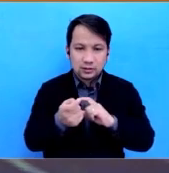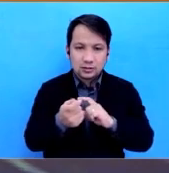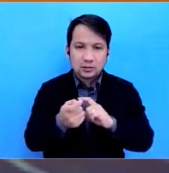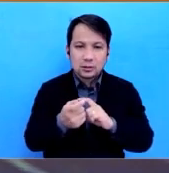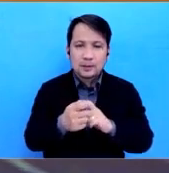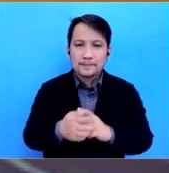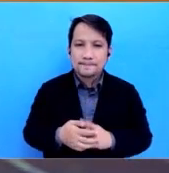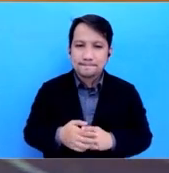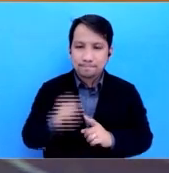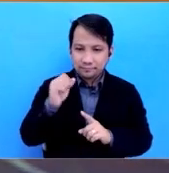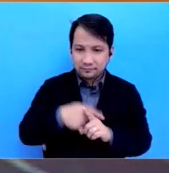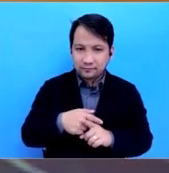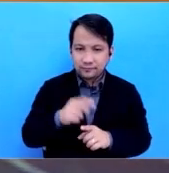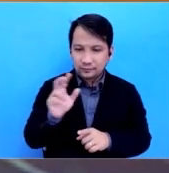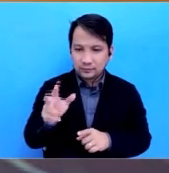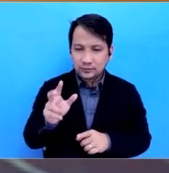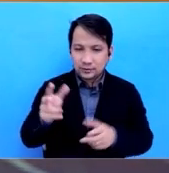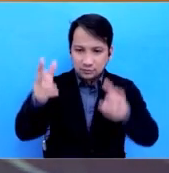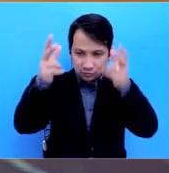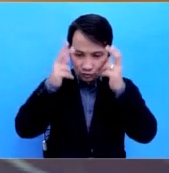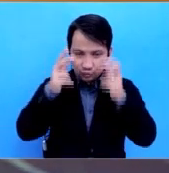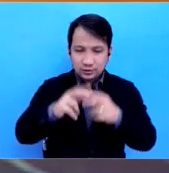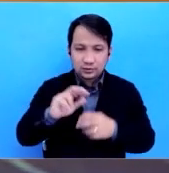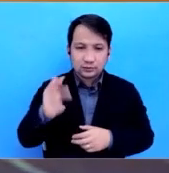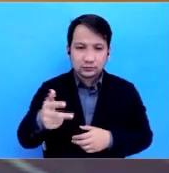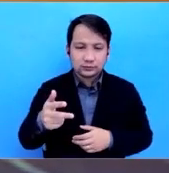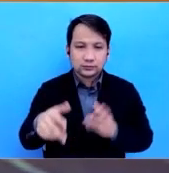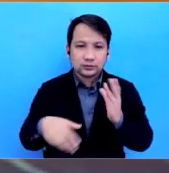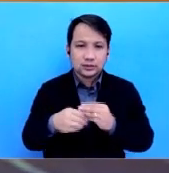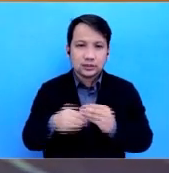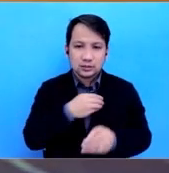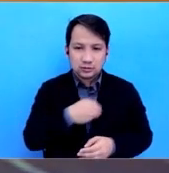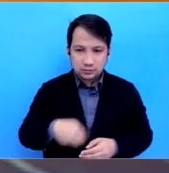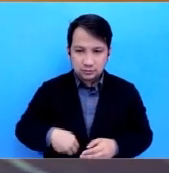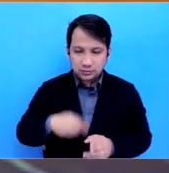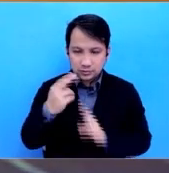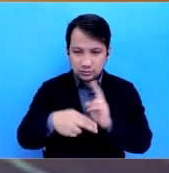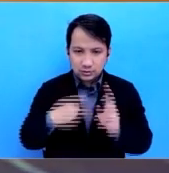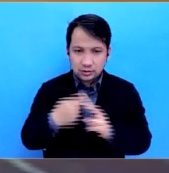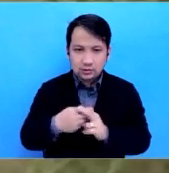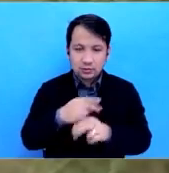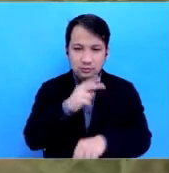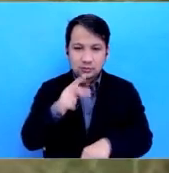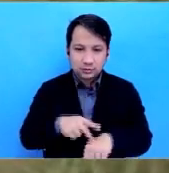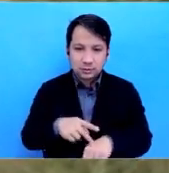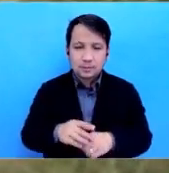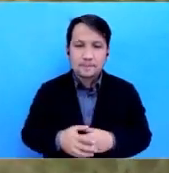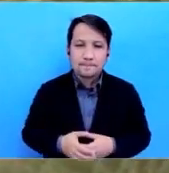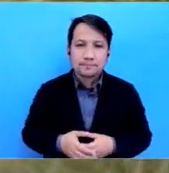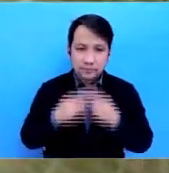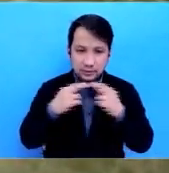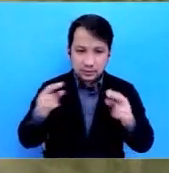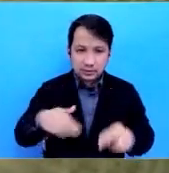Sa April 30 ang coronation ng third edition ng Miss Universe Philippines.